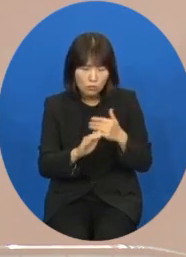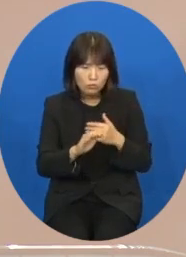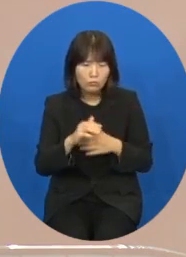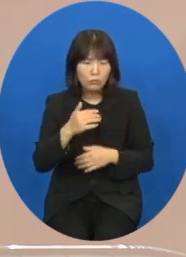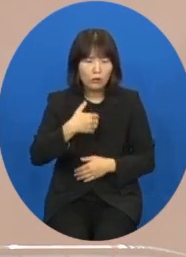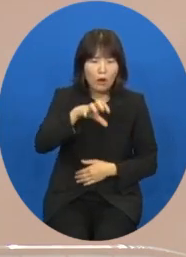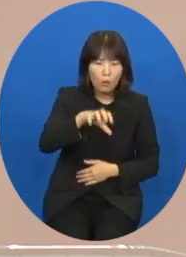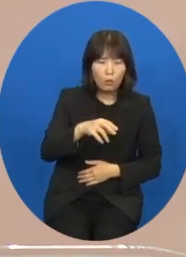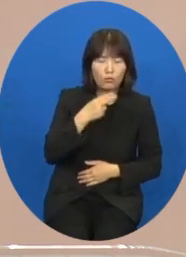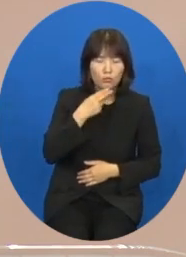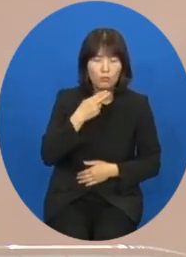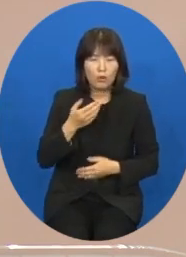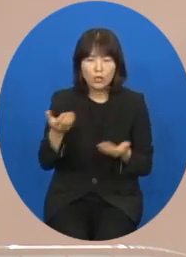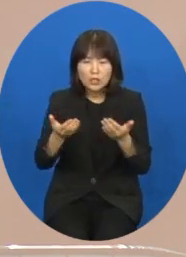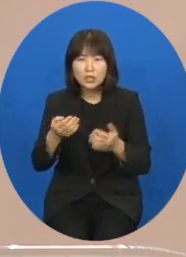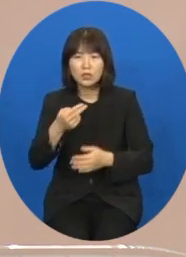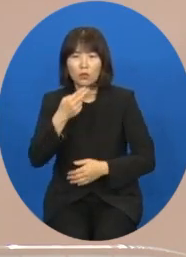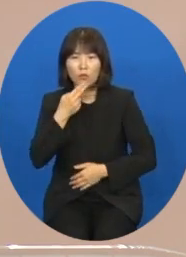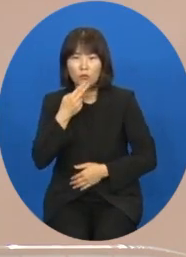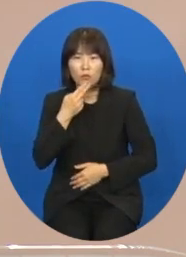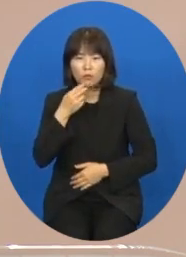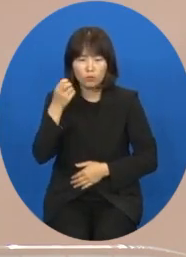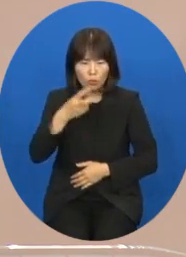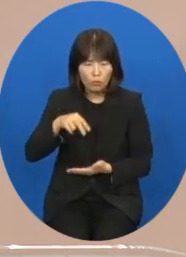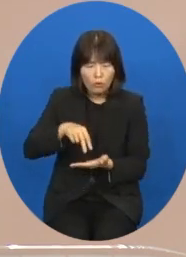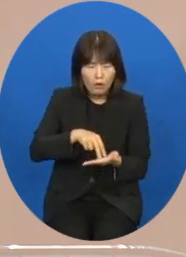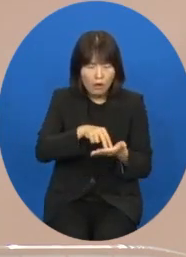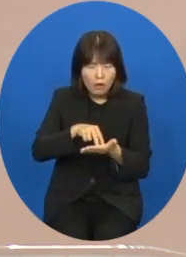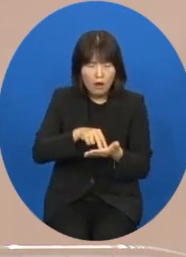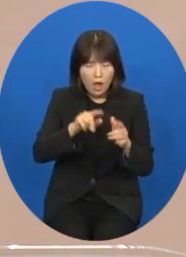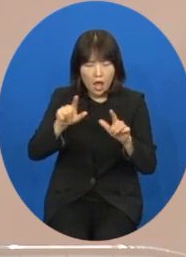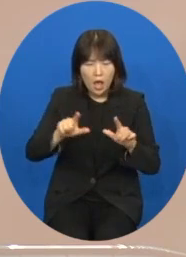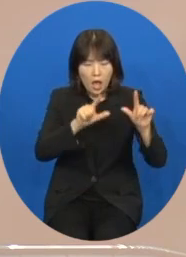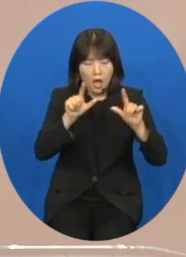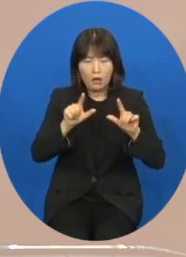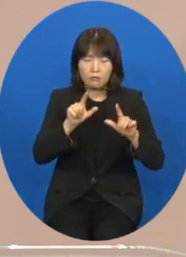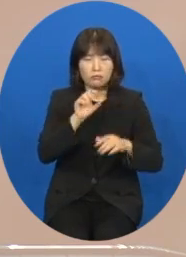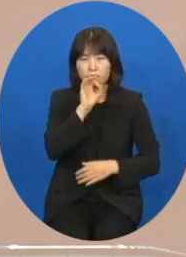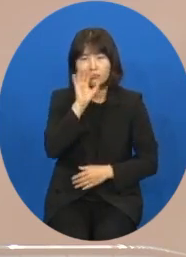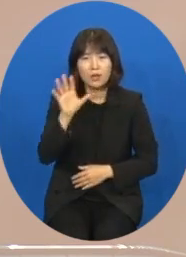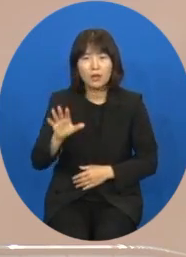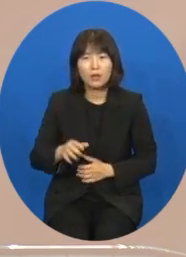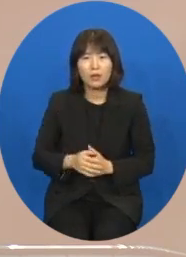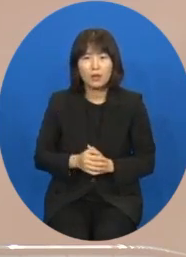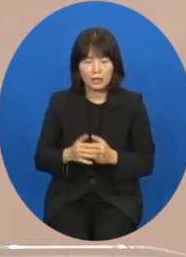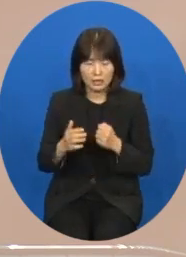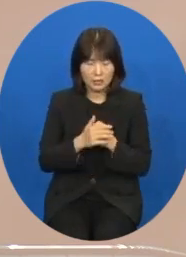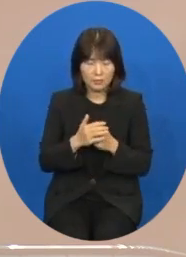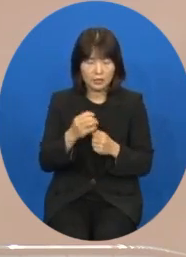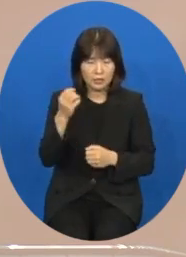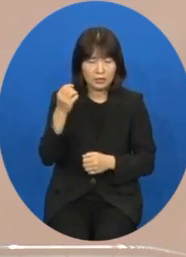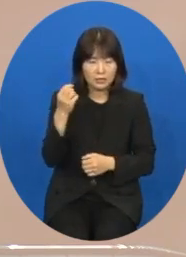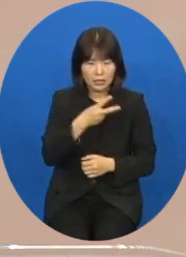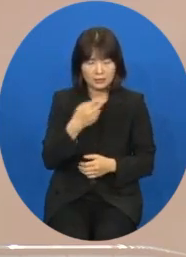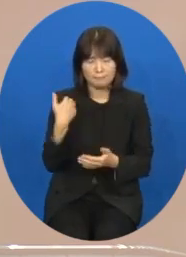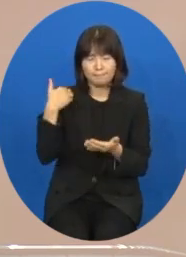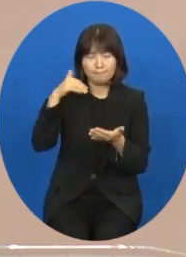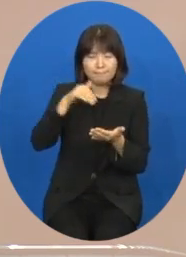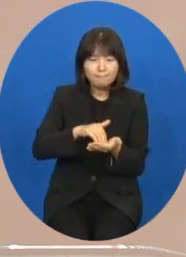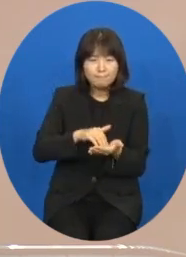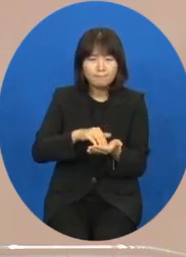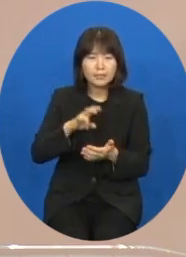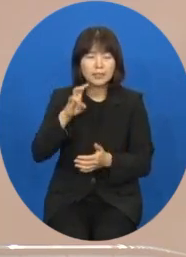없고 할 일도 없고 무엇보다 외로워서 살 수가 없었습니다. 그래서 다시 옛날